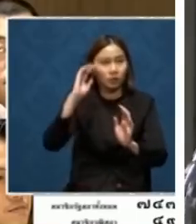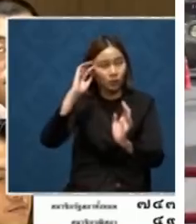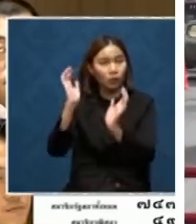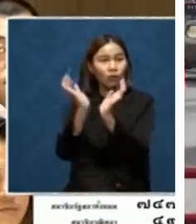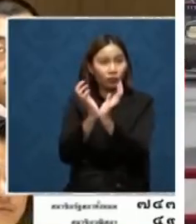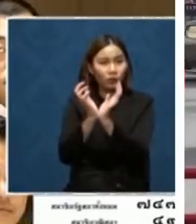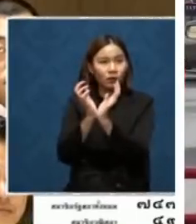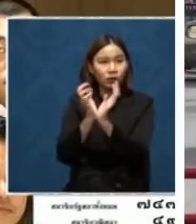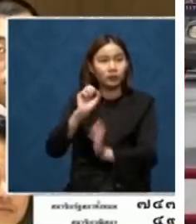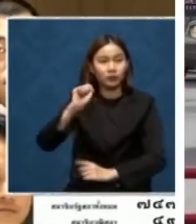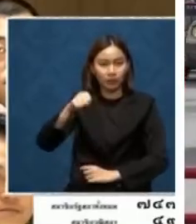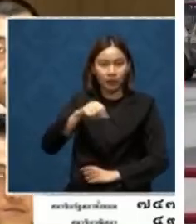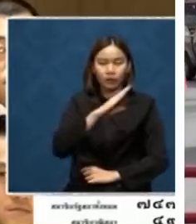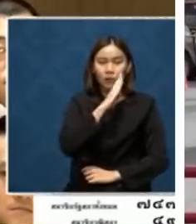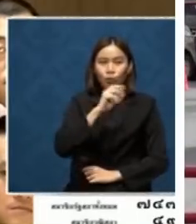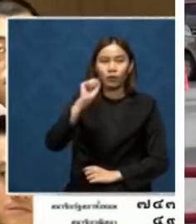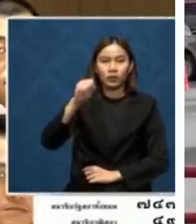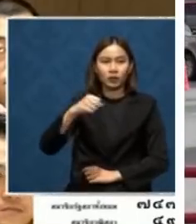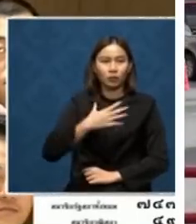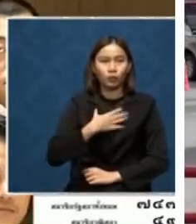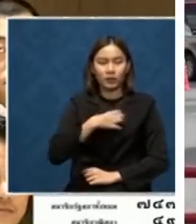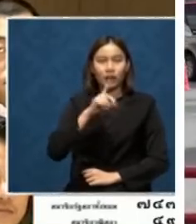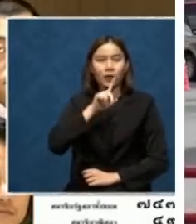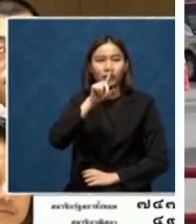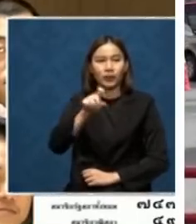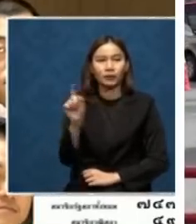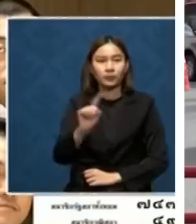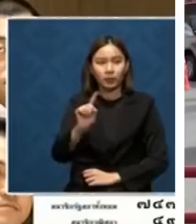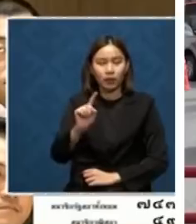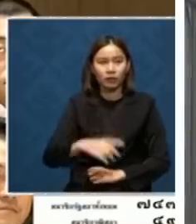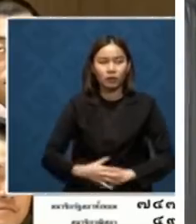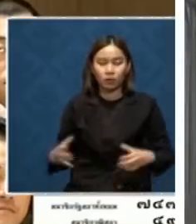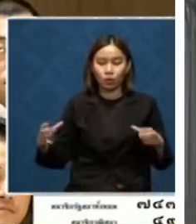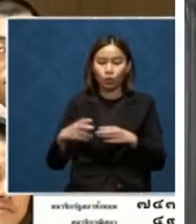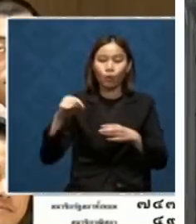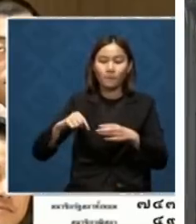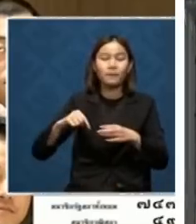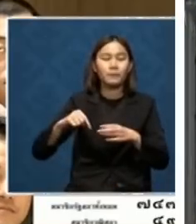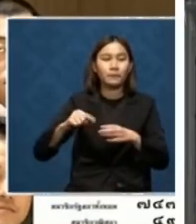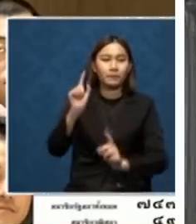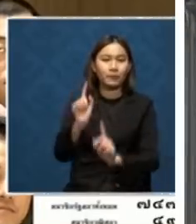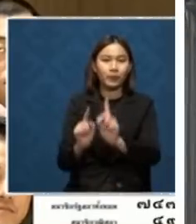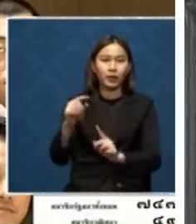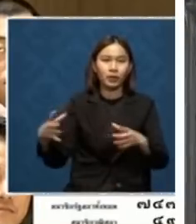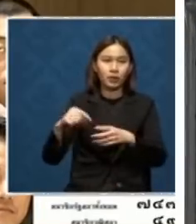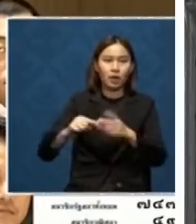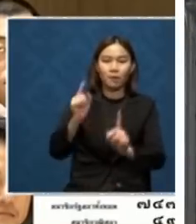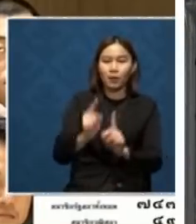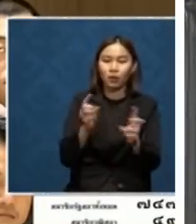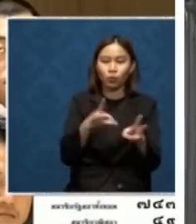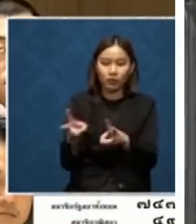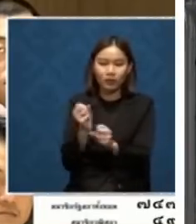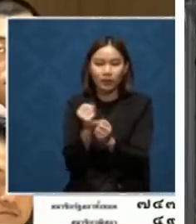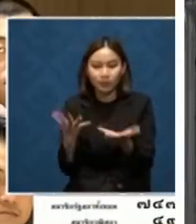มั่นคงใช่หรือไม่ครับถ้าใช่เนี่ยผมจะสอบถามไปว่าชุดประเมินนี้ท่านได้รับการประเมินอย่างไรว่า